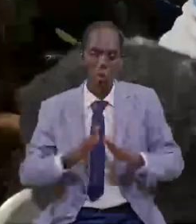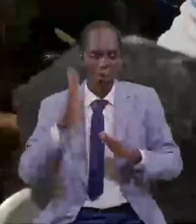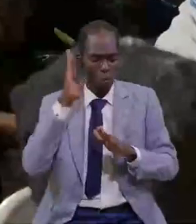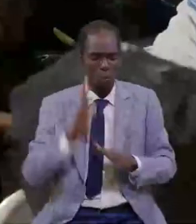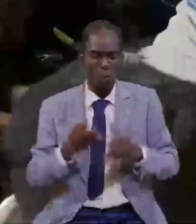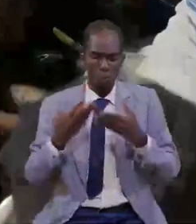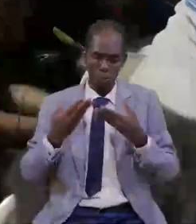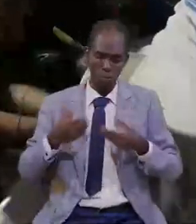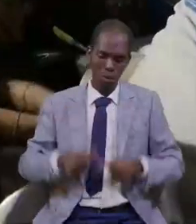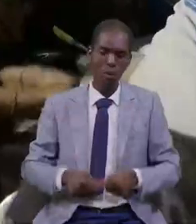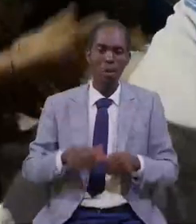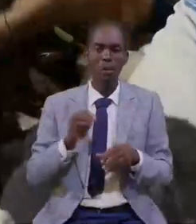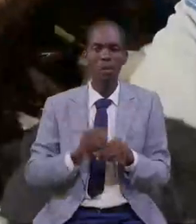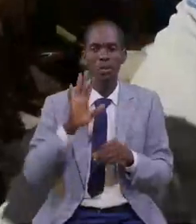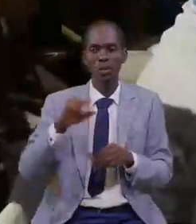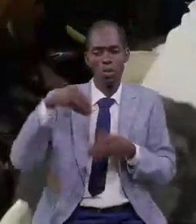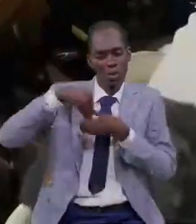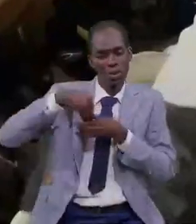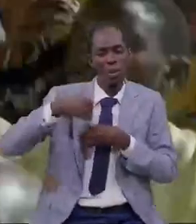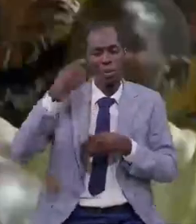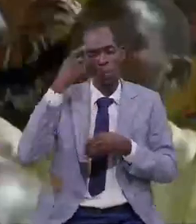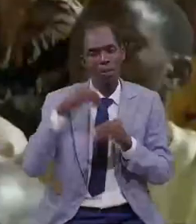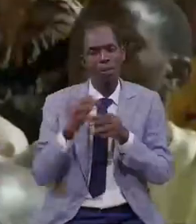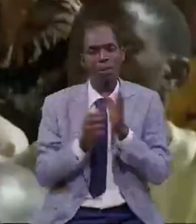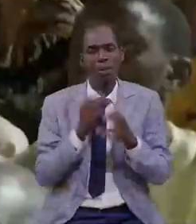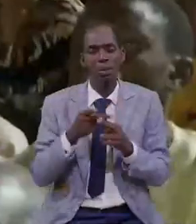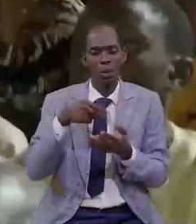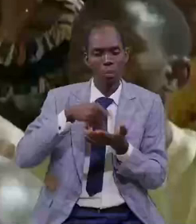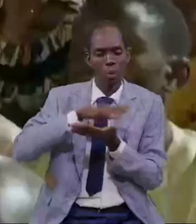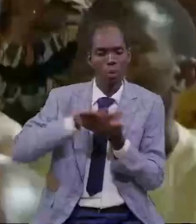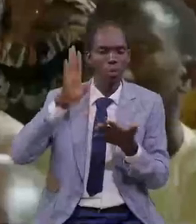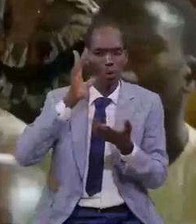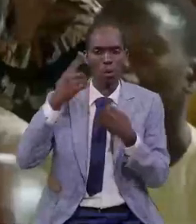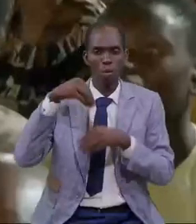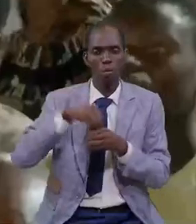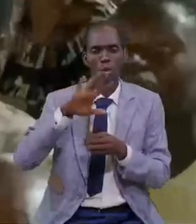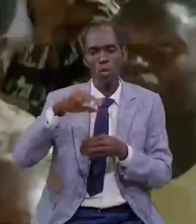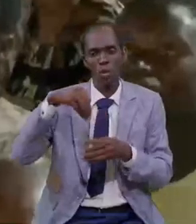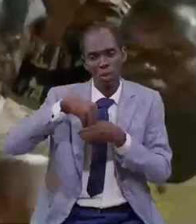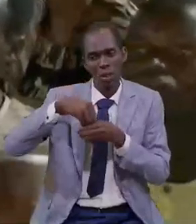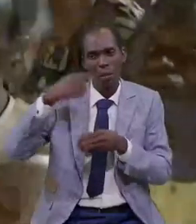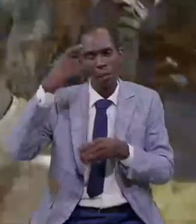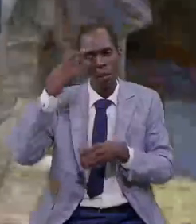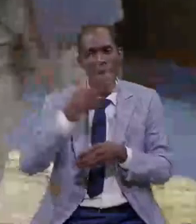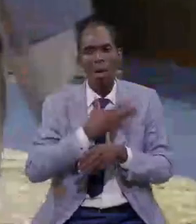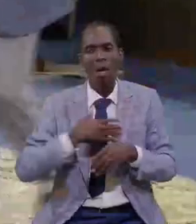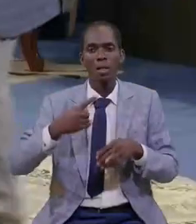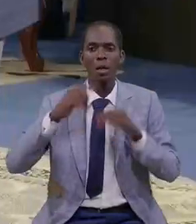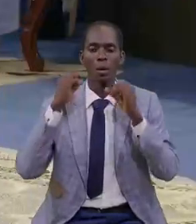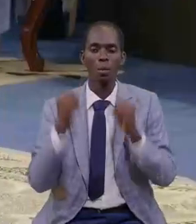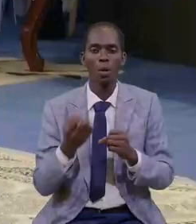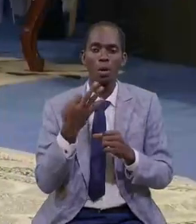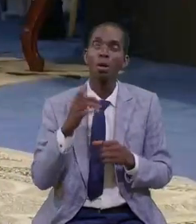intérieur la pureté sera établi dans ton homme intérieur et la puissance de l'Esprit de Dieu sera